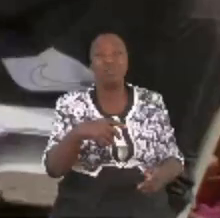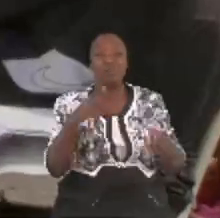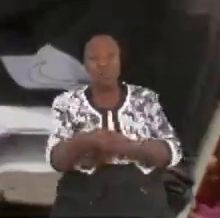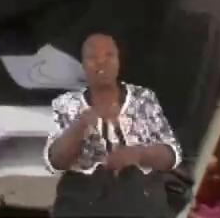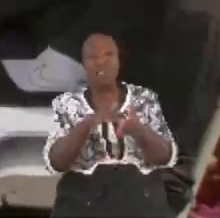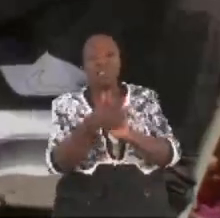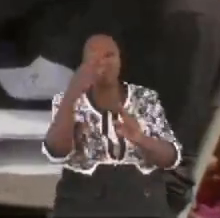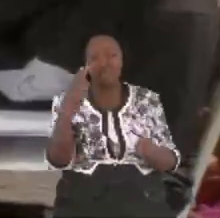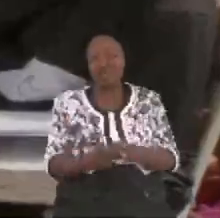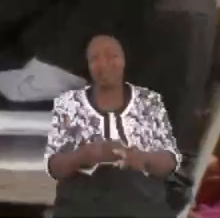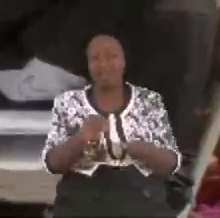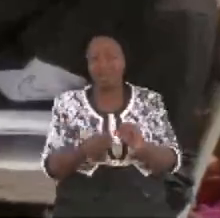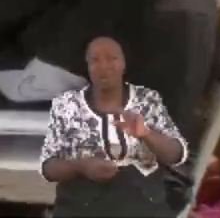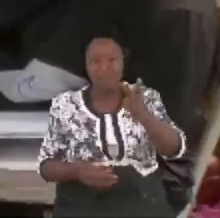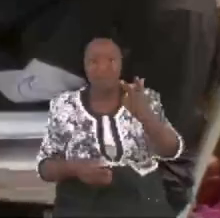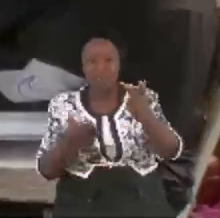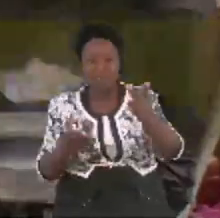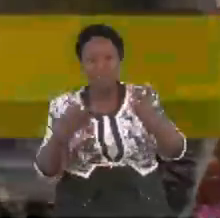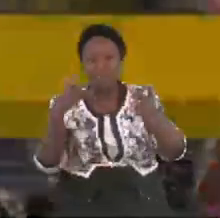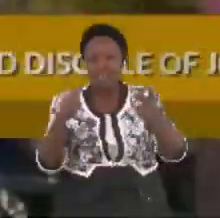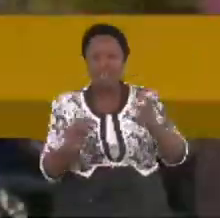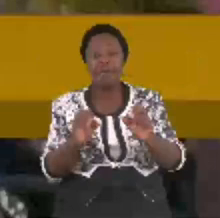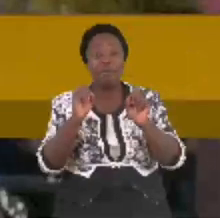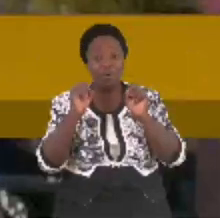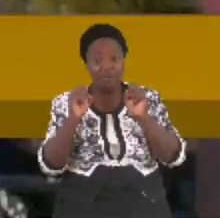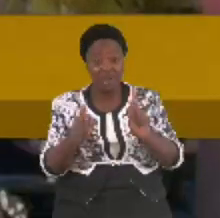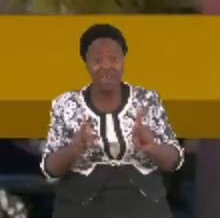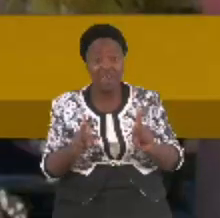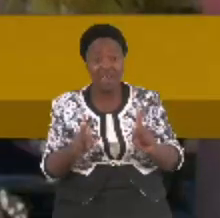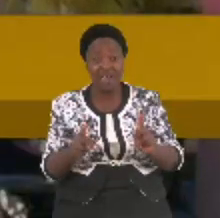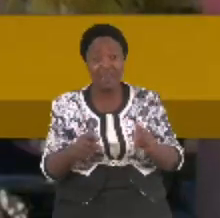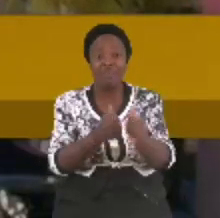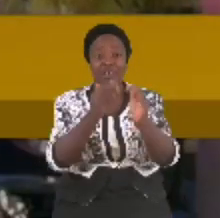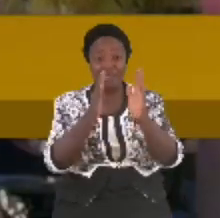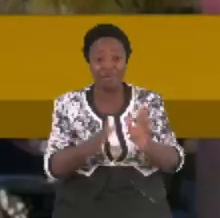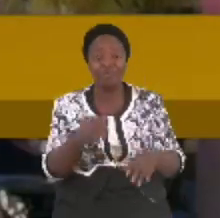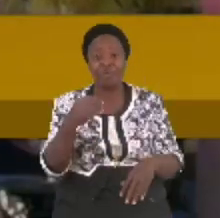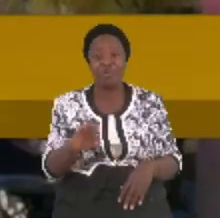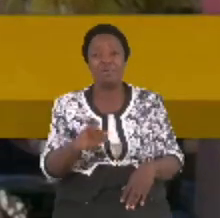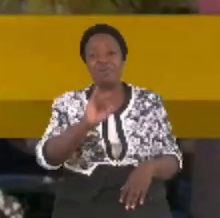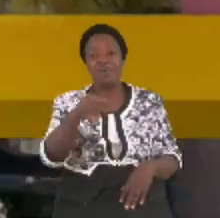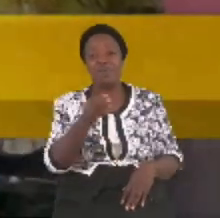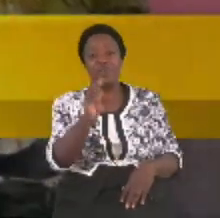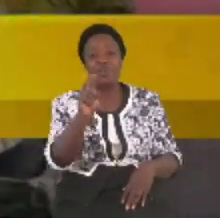Troisième élément dans le deuxième point, les disciples privilégiés de Jean.